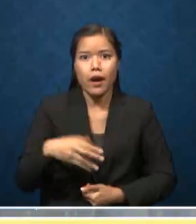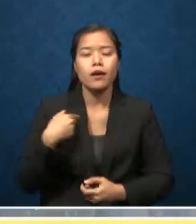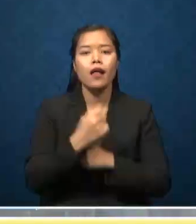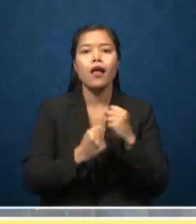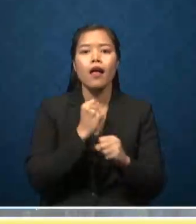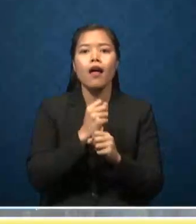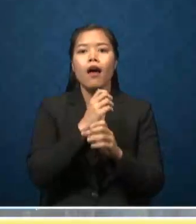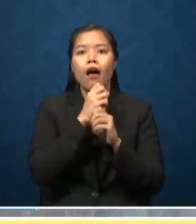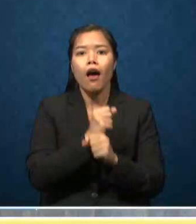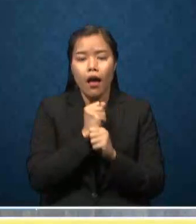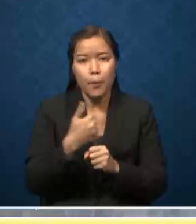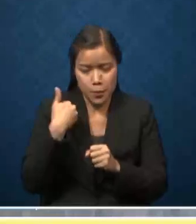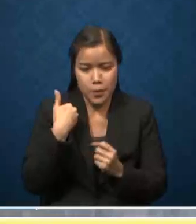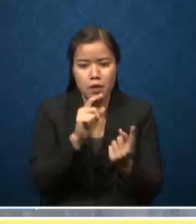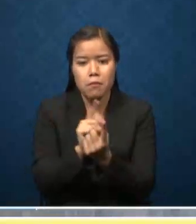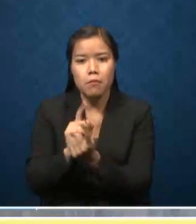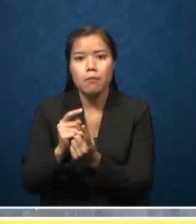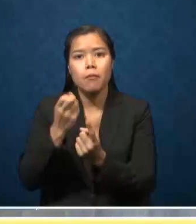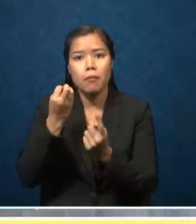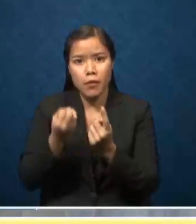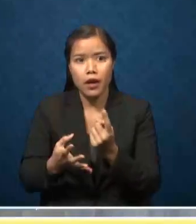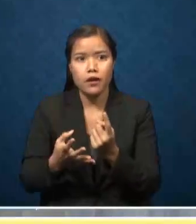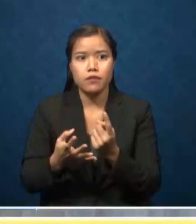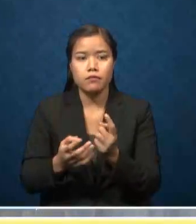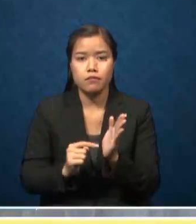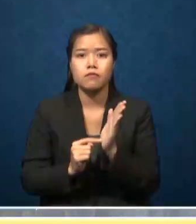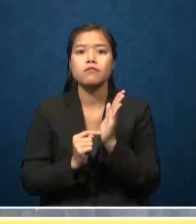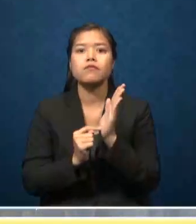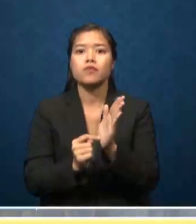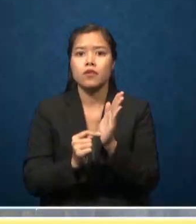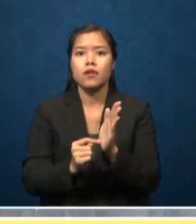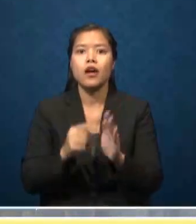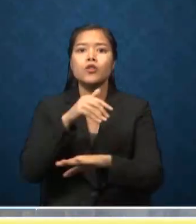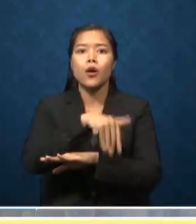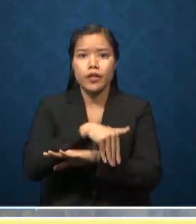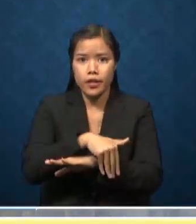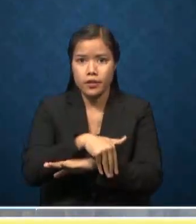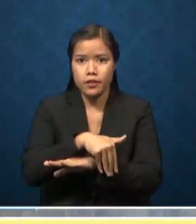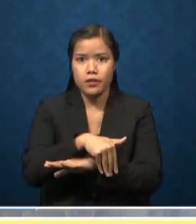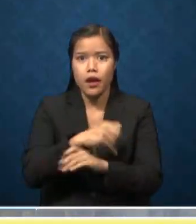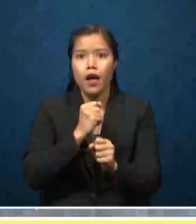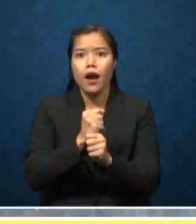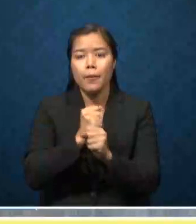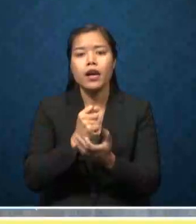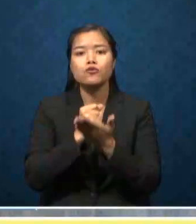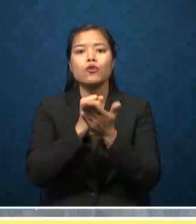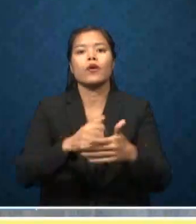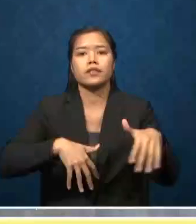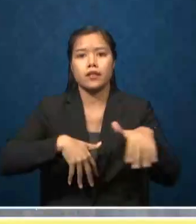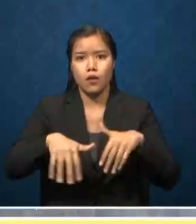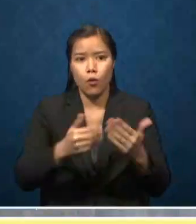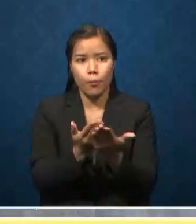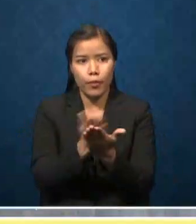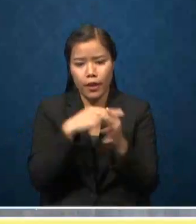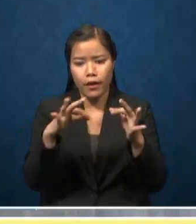รวมไปถึงระยะสุดท้ายชีวิตเช่นเยือนเย็นวิสาหกิจเพื่อสังคมเกิดแบบนี้เยอะขึ้นมากมายเลยใน Paperท่าน